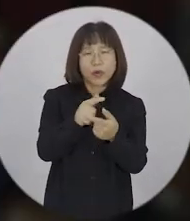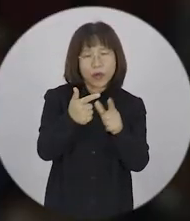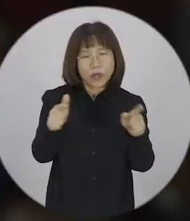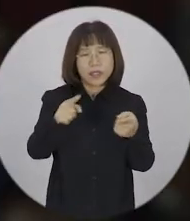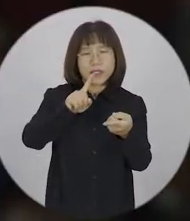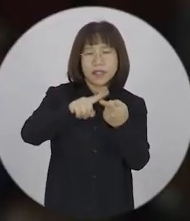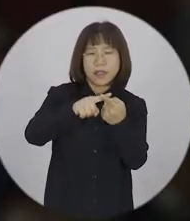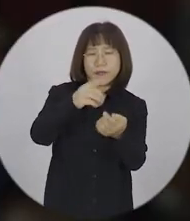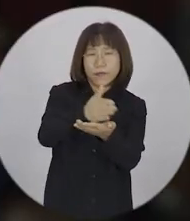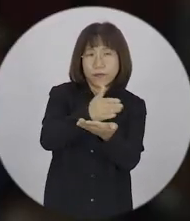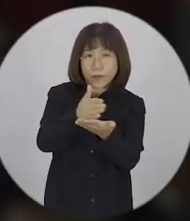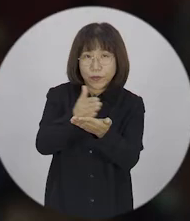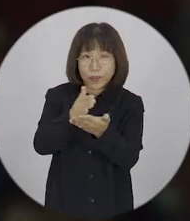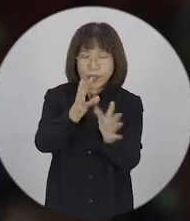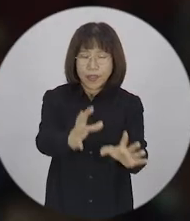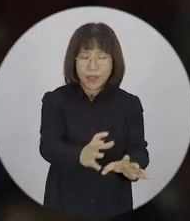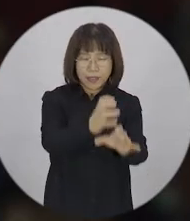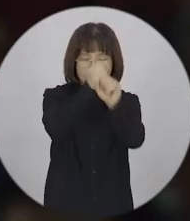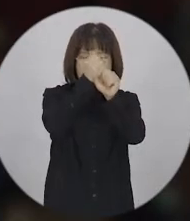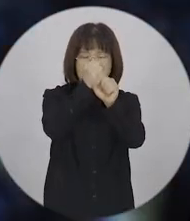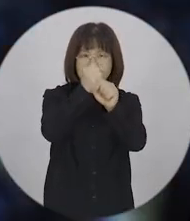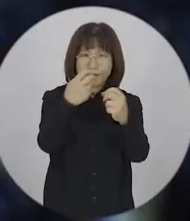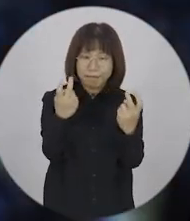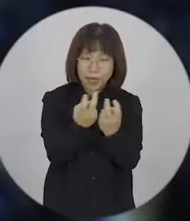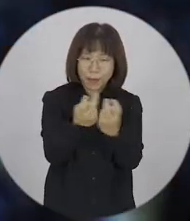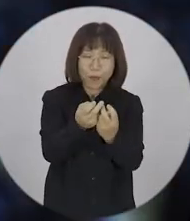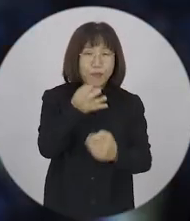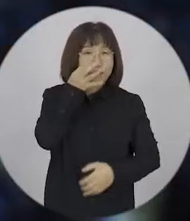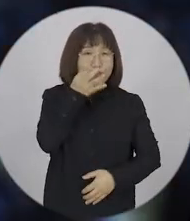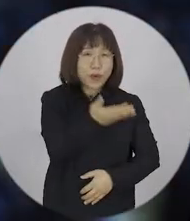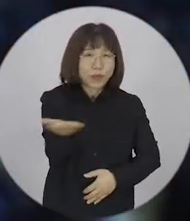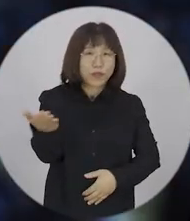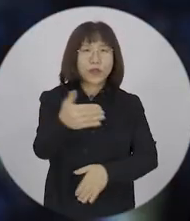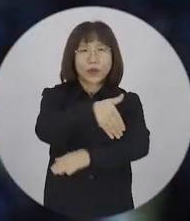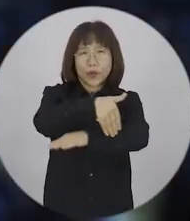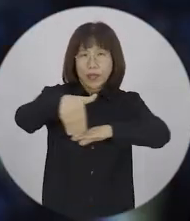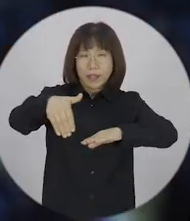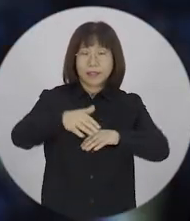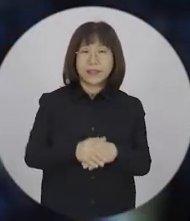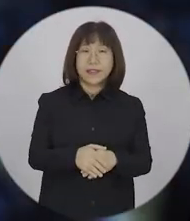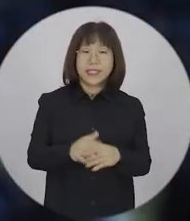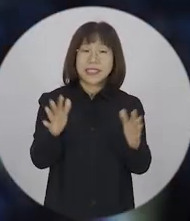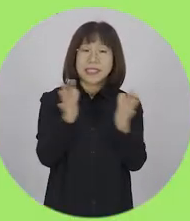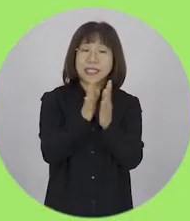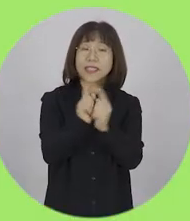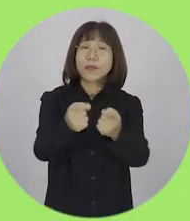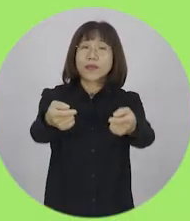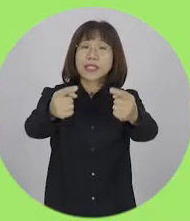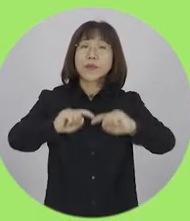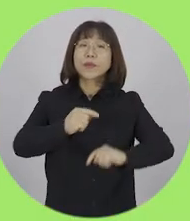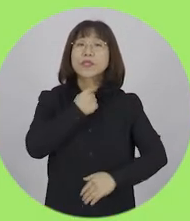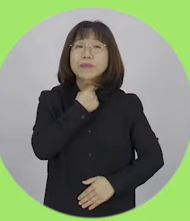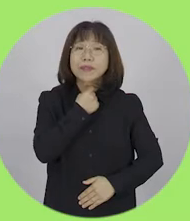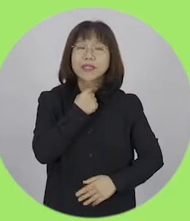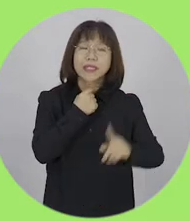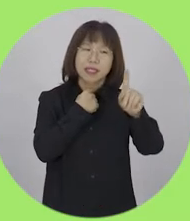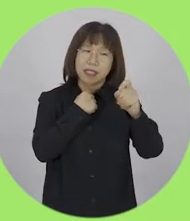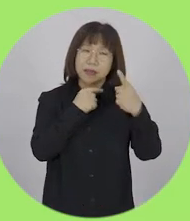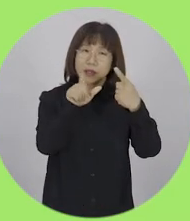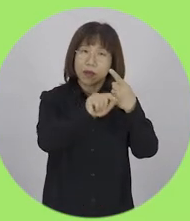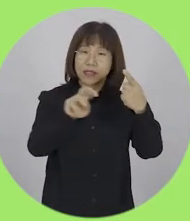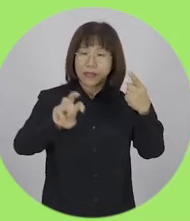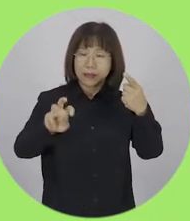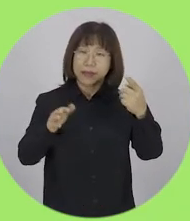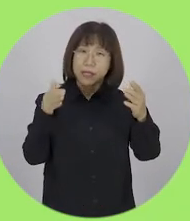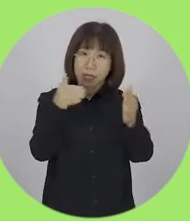전략, 성적 대별 지원 경향 분석 등 정시 지원을 위한 핵심 전략을 제공할 예정입니다.